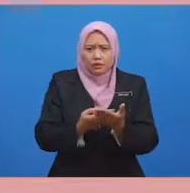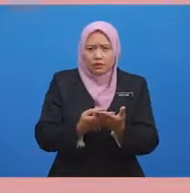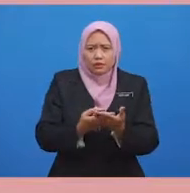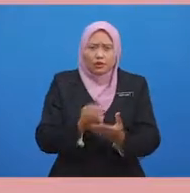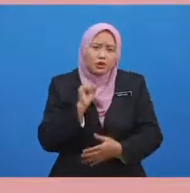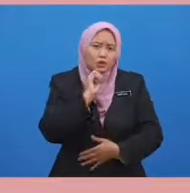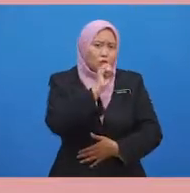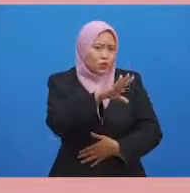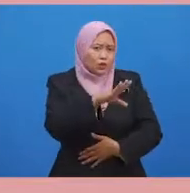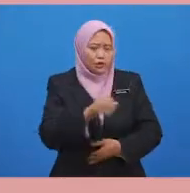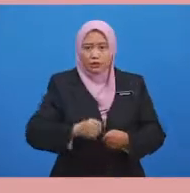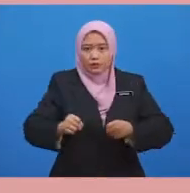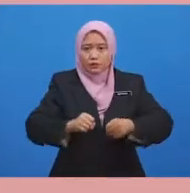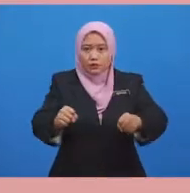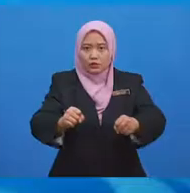murid-murid?